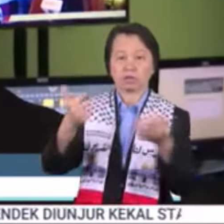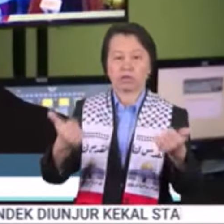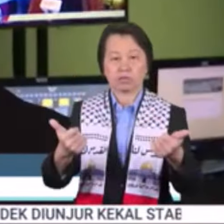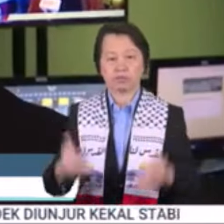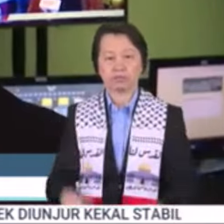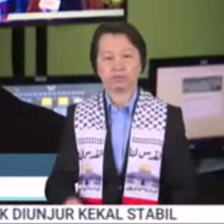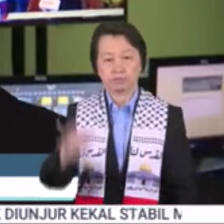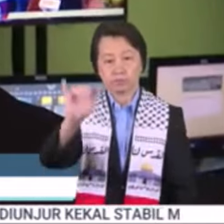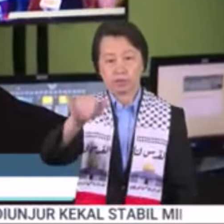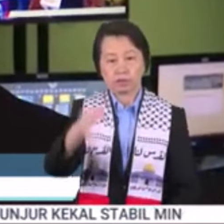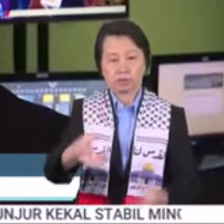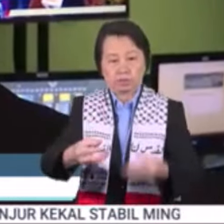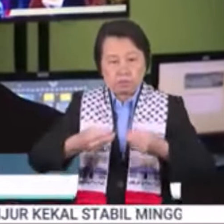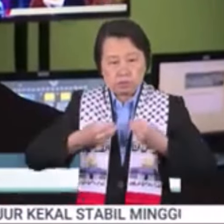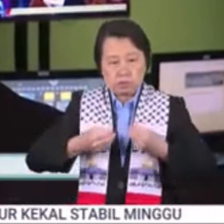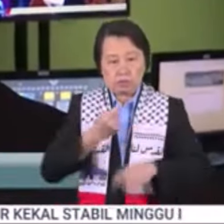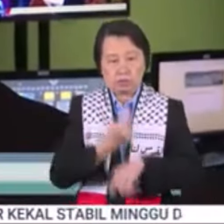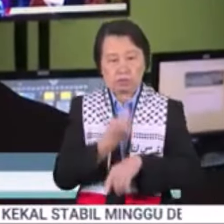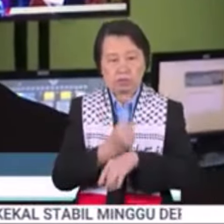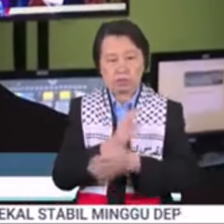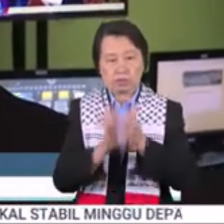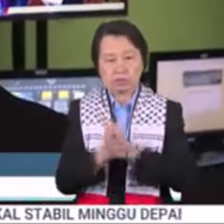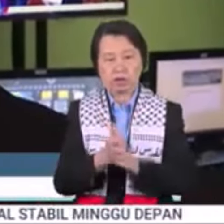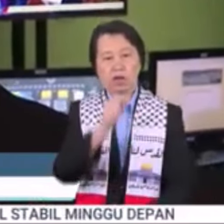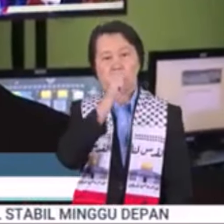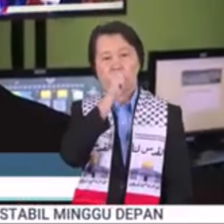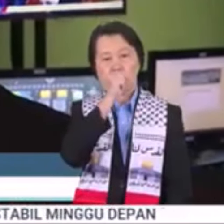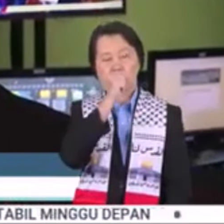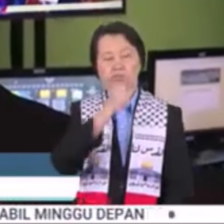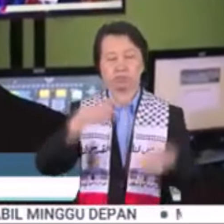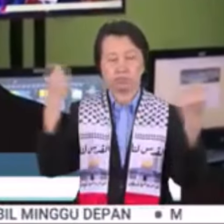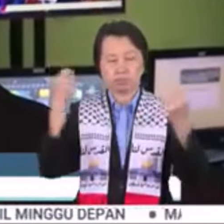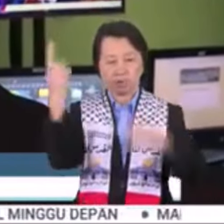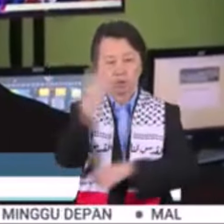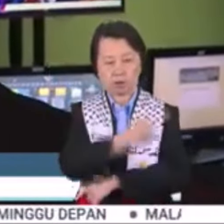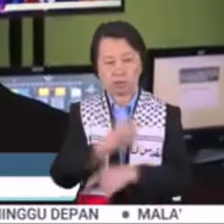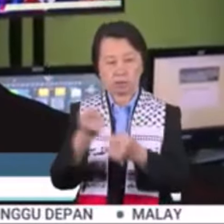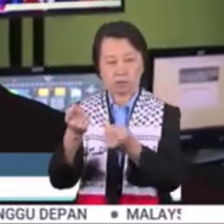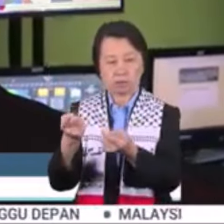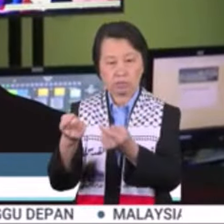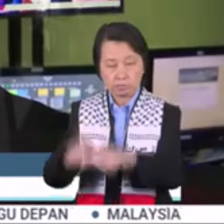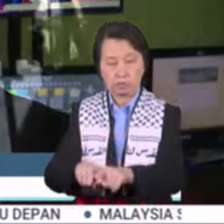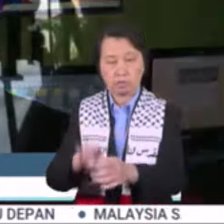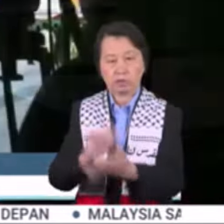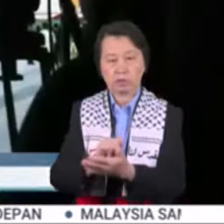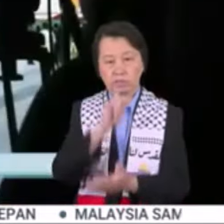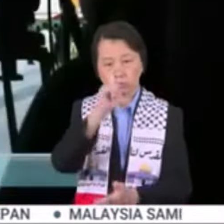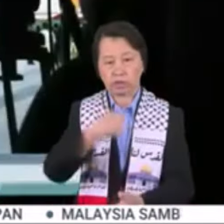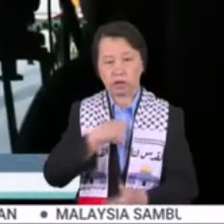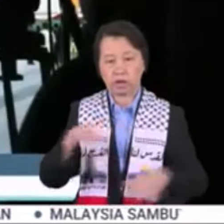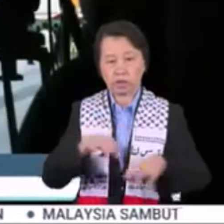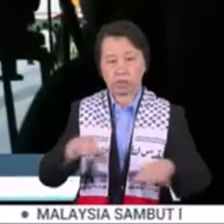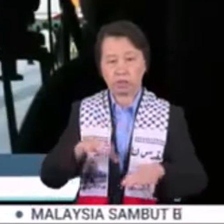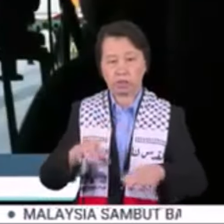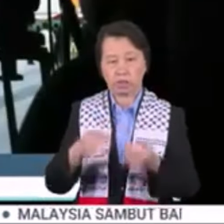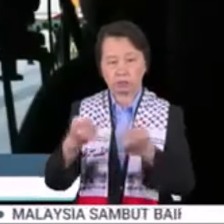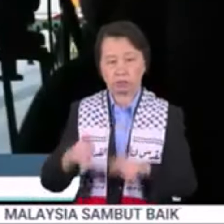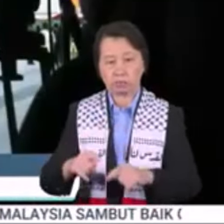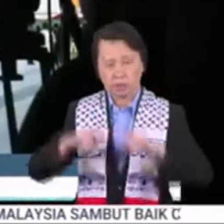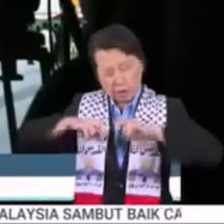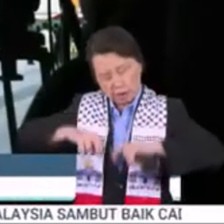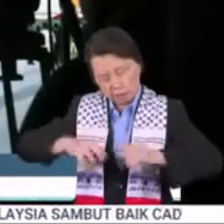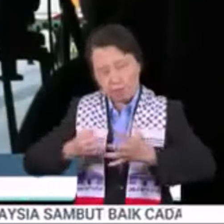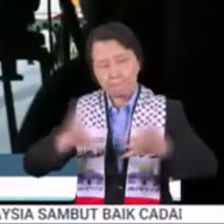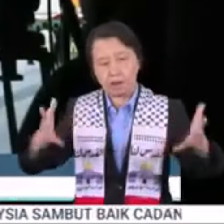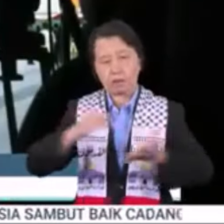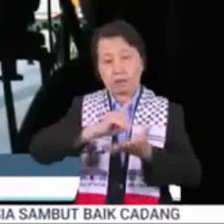Ya, selepas saya diberi tugasan untuk menjadi sebagai pengacara pada istiadat hari kejadian tu, of course lah saya buat kajian yang sangat-sangat